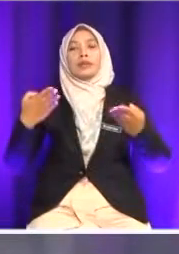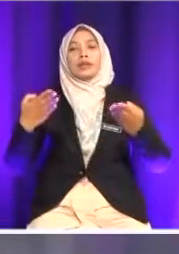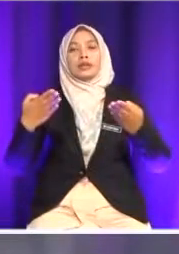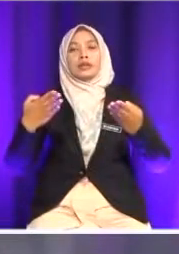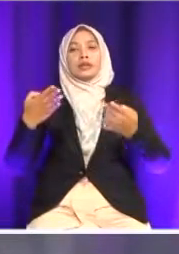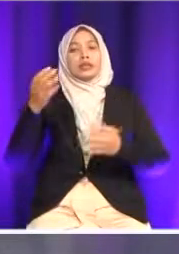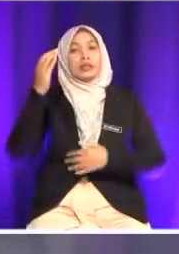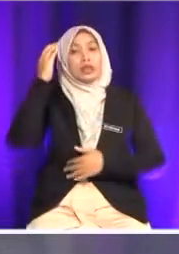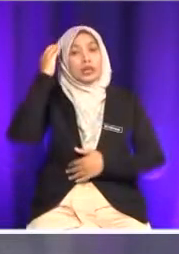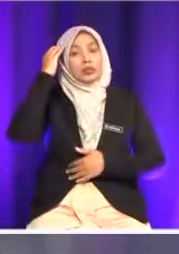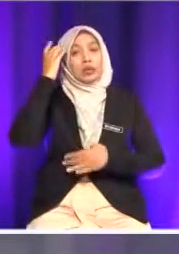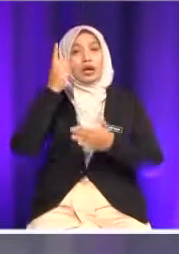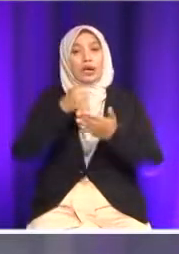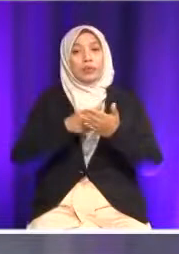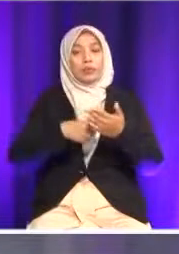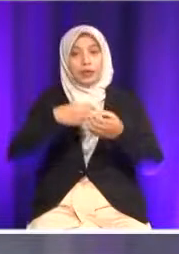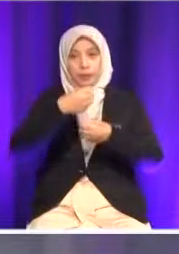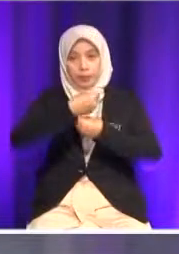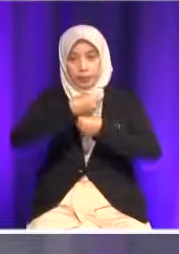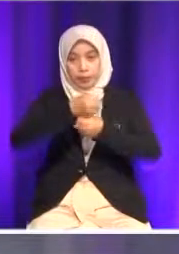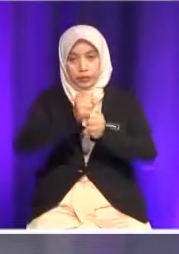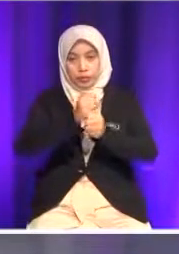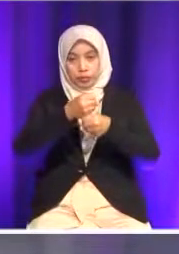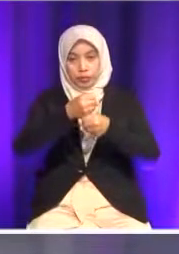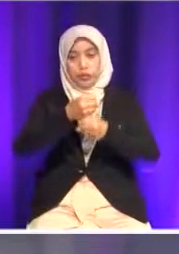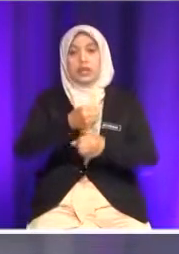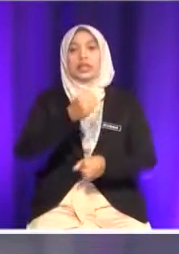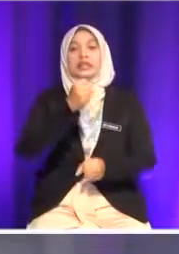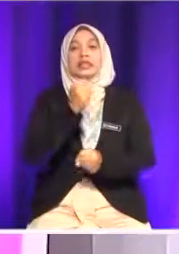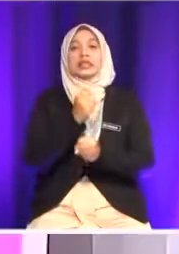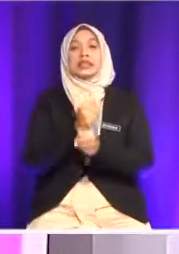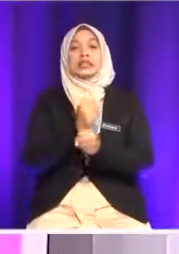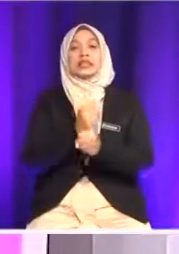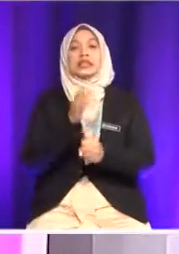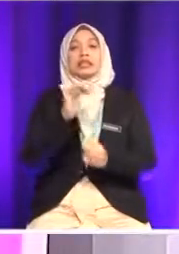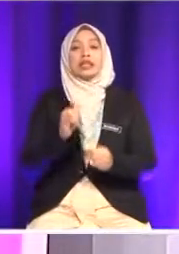Apakah bentuk-bentuk pekerjaan yang yang sesuai dengan potensi diri mereka